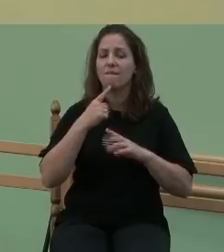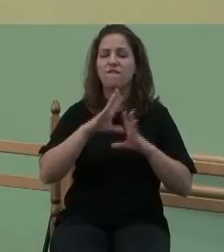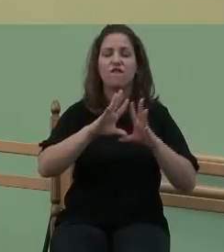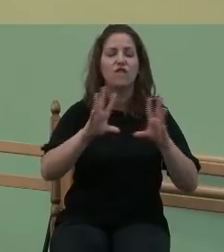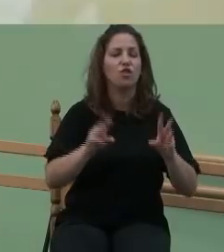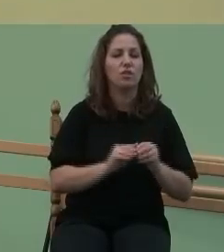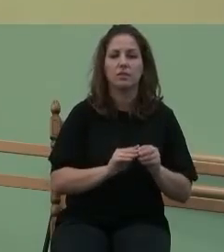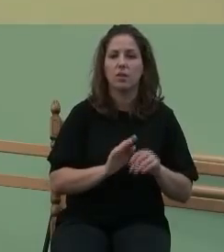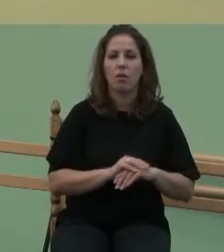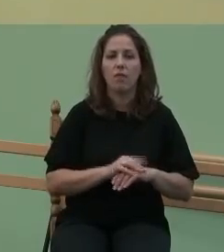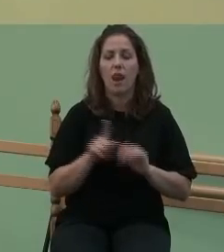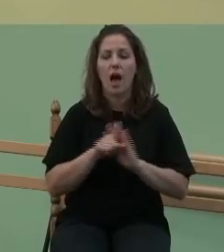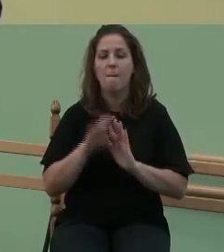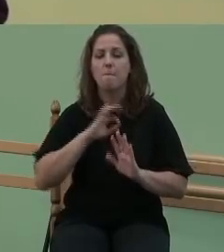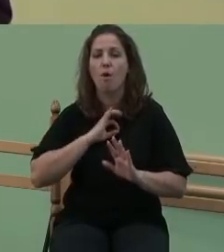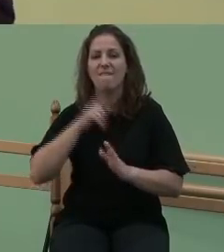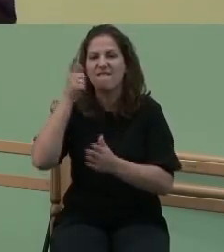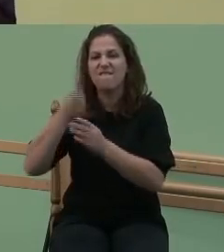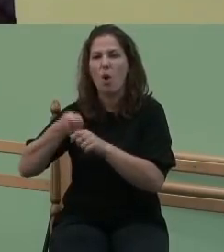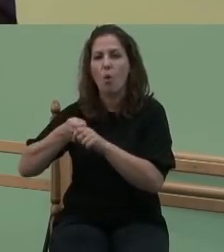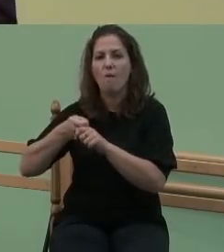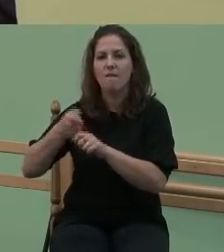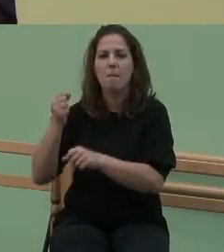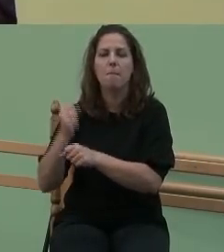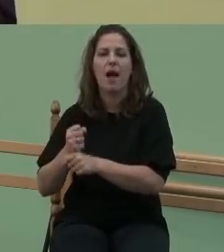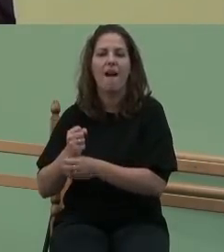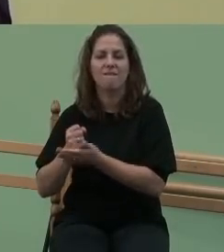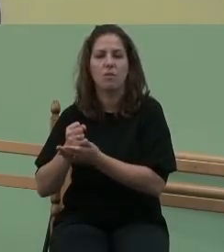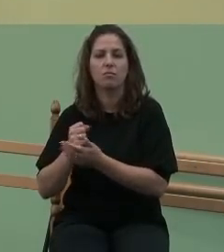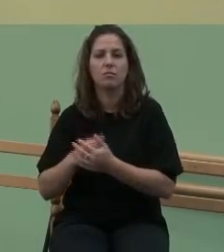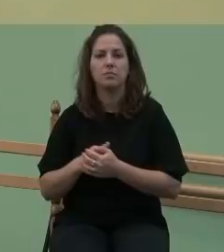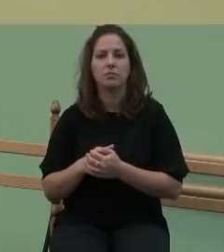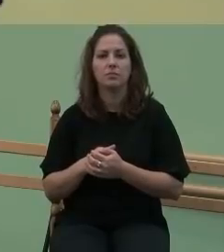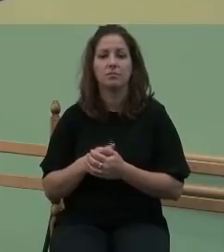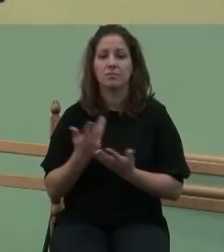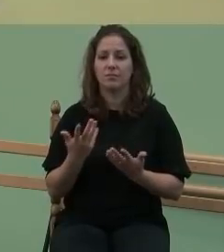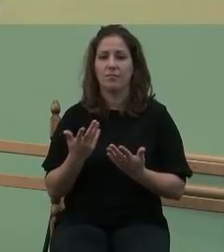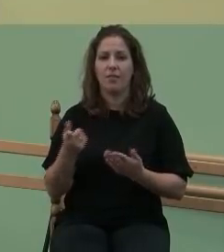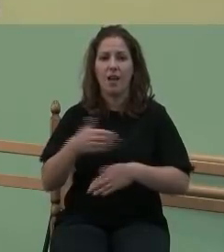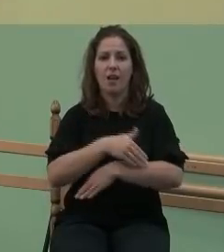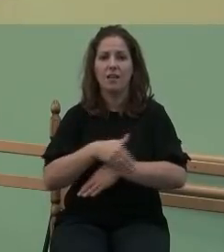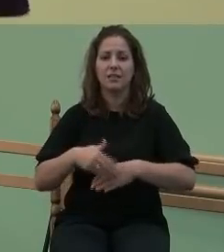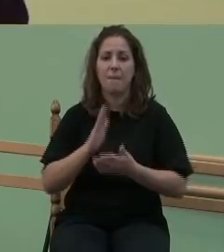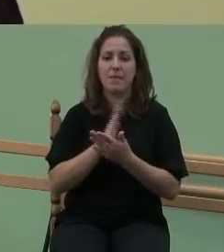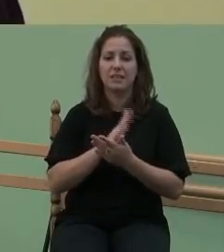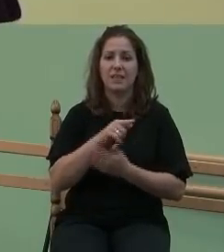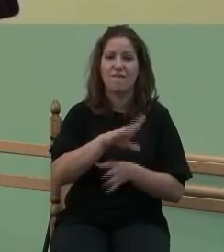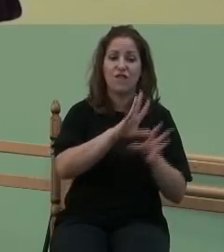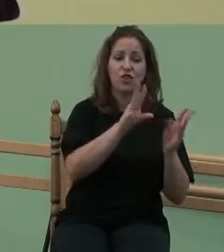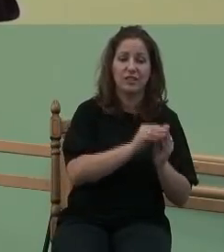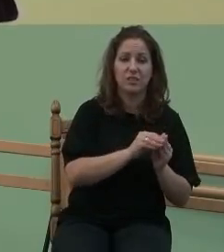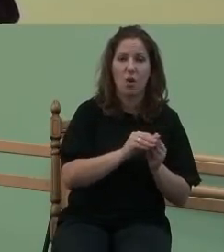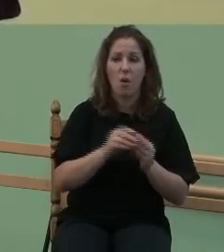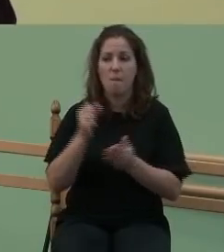wszystko, dla moich wrogów prawo. W tych granicach pomiędzy wszystko i